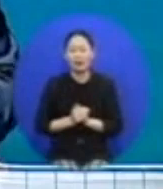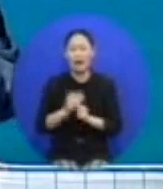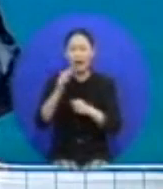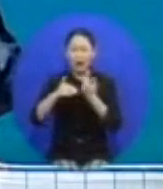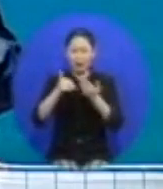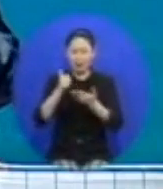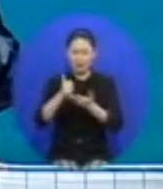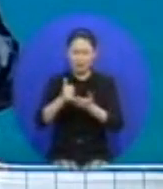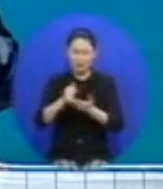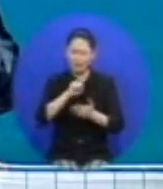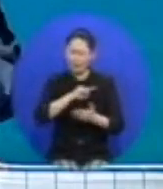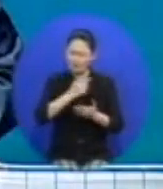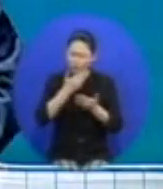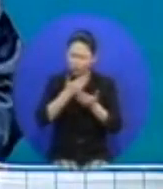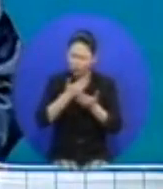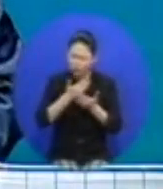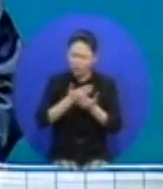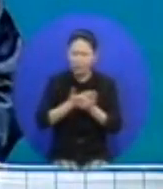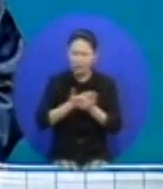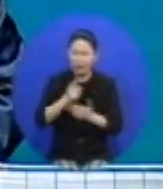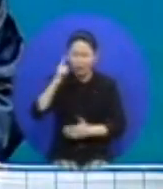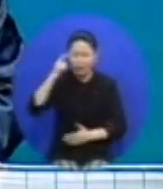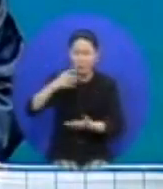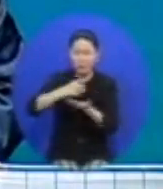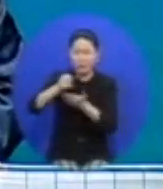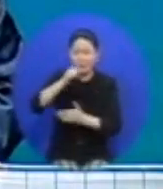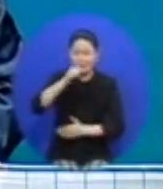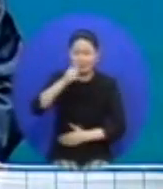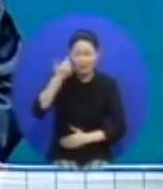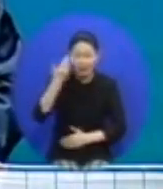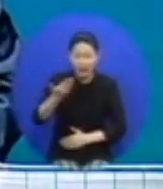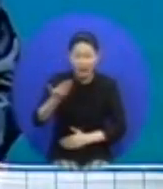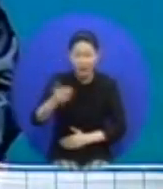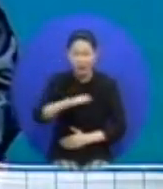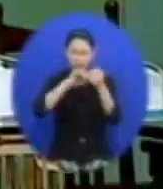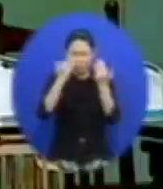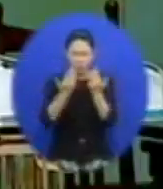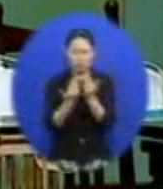하나님이 가장 귀하게 여김을 받으시며 니까 여러분 가정에서